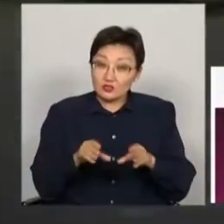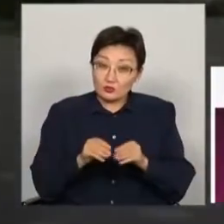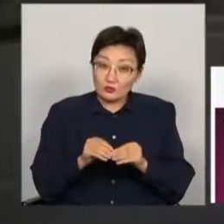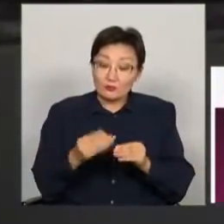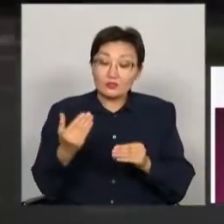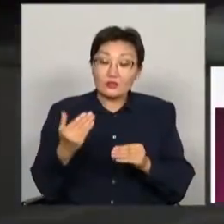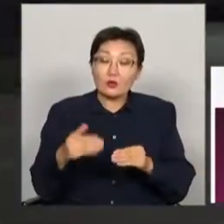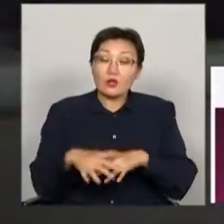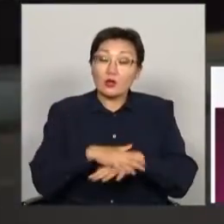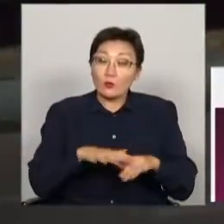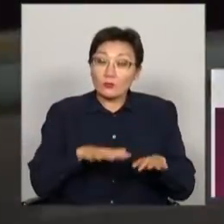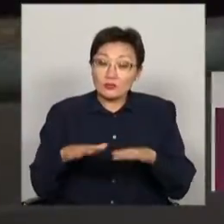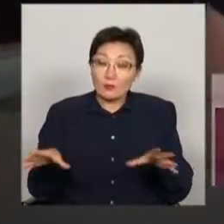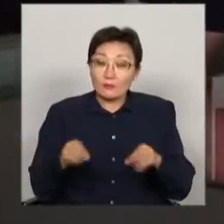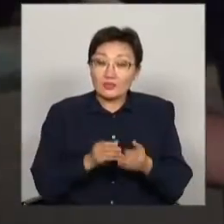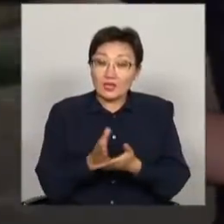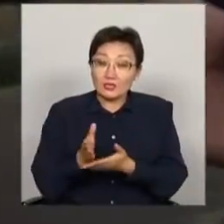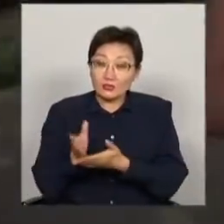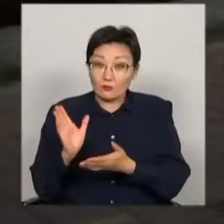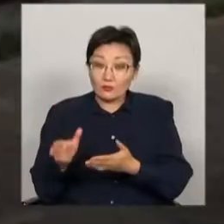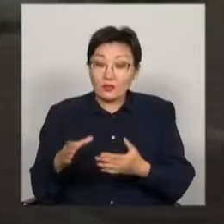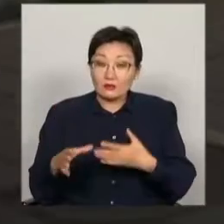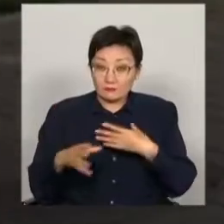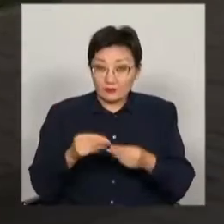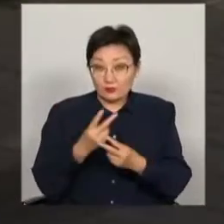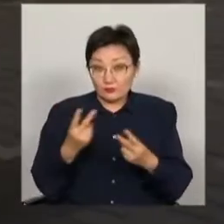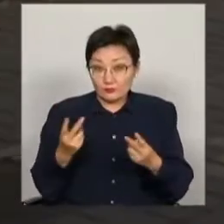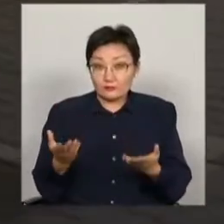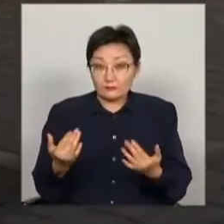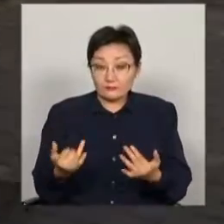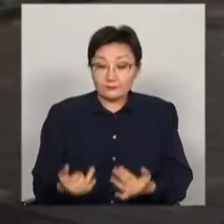мына қоғамдық орындарды бірге аралайтын боламыз. Бізбен бірге болыңыздар.